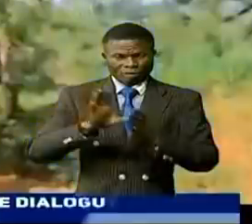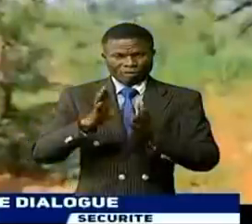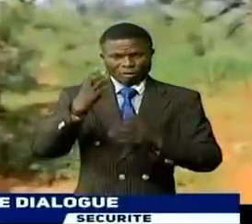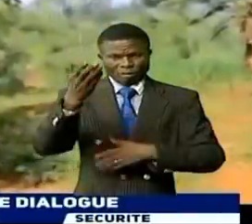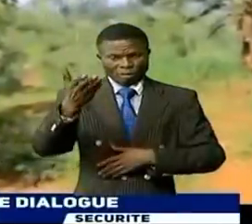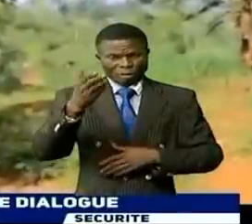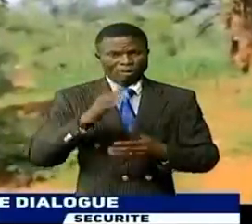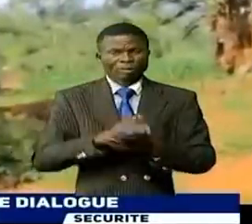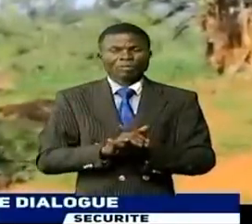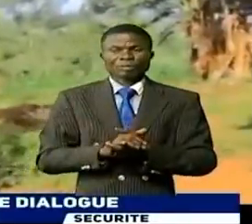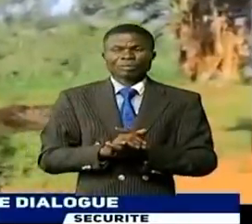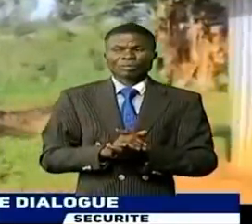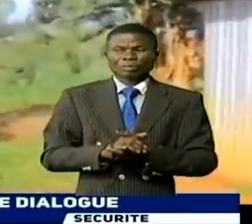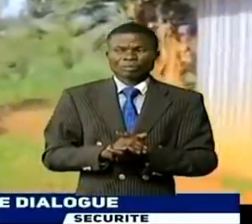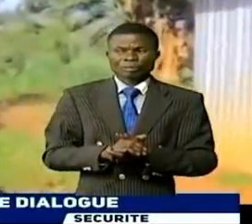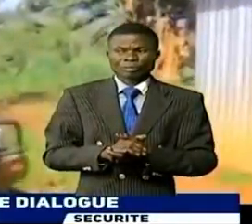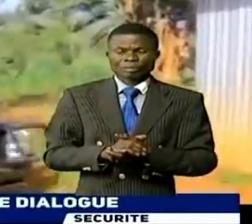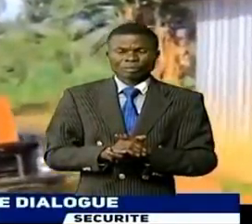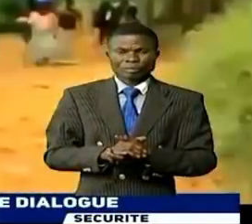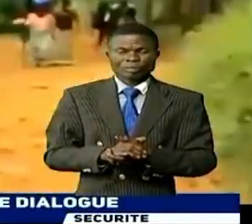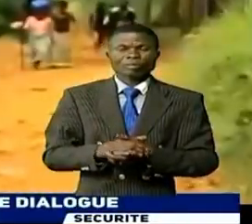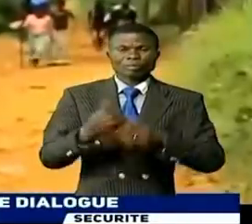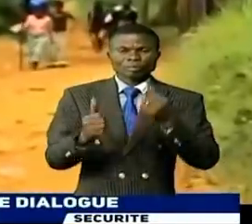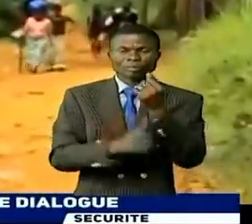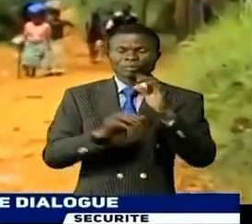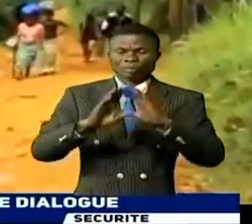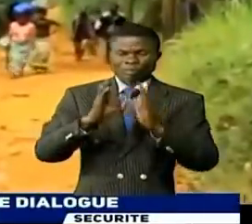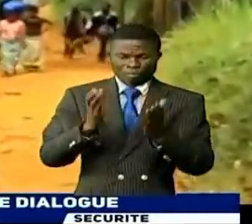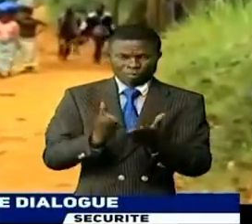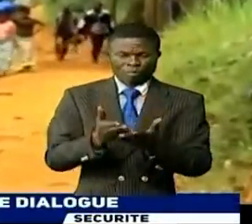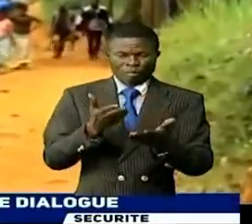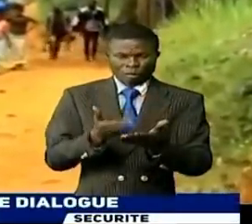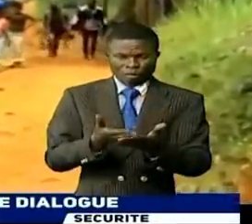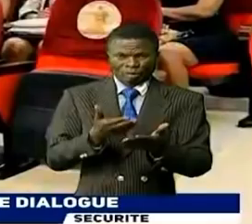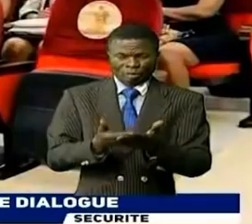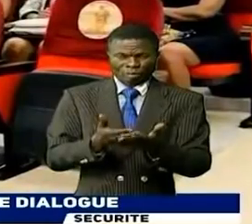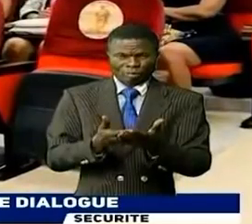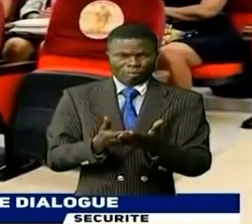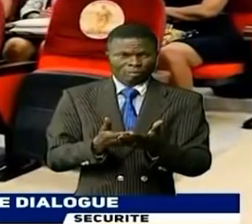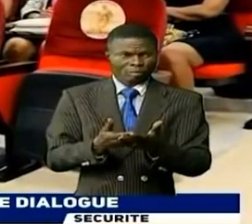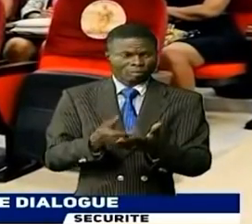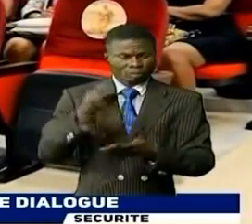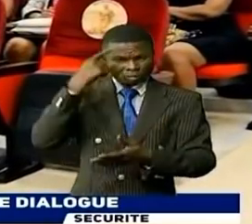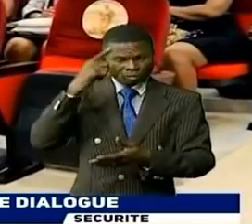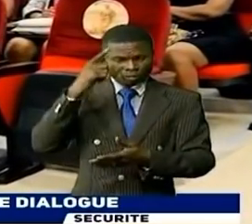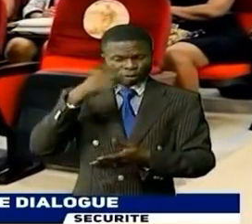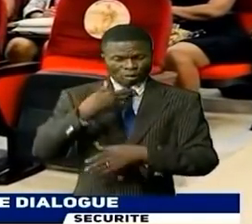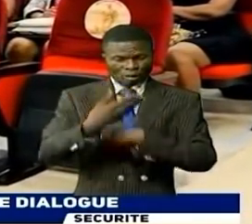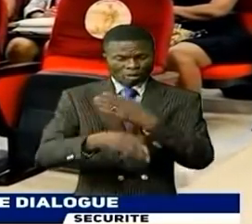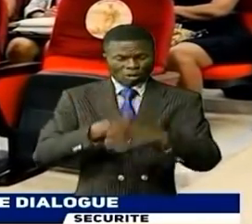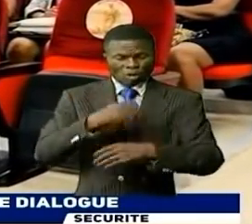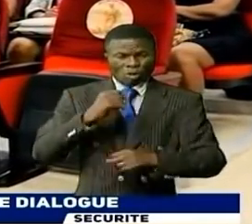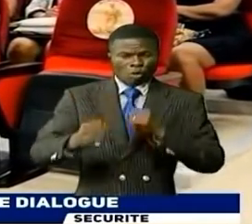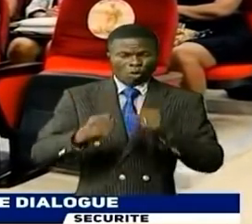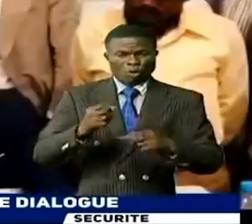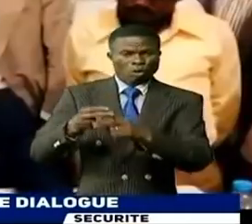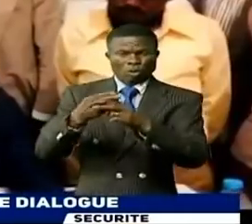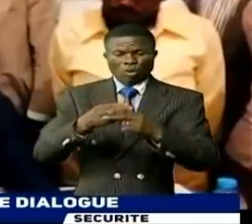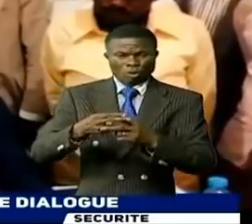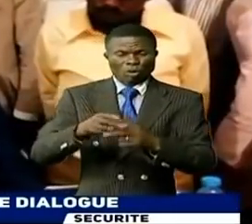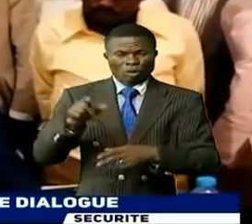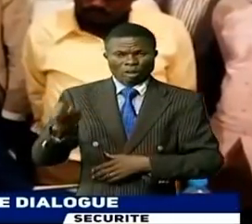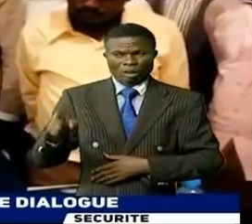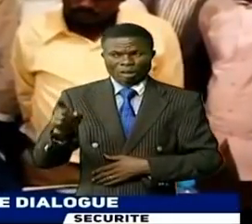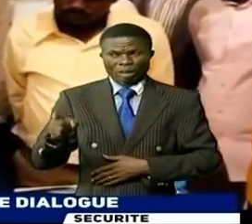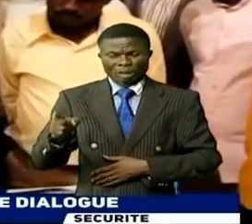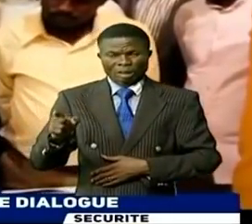Les locales de l'Ituri sont décidés de se mettre autour d'une même table pour conjurer l'insécurité dans leur province.